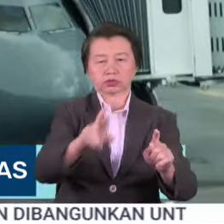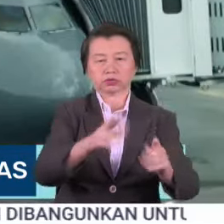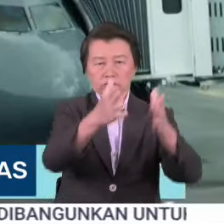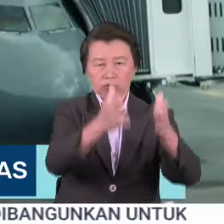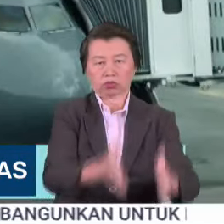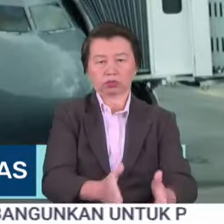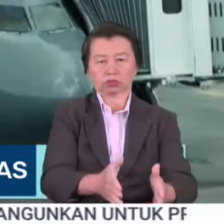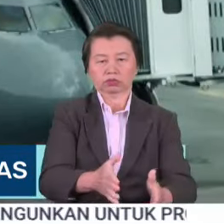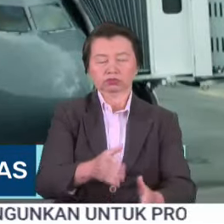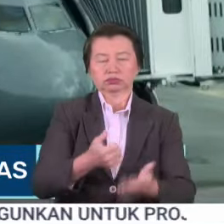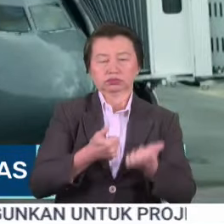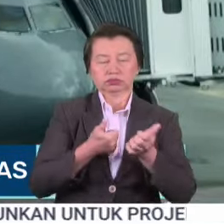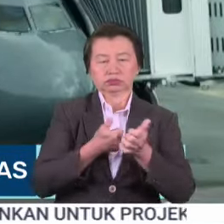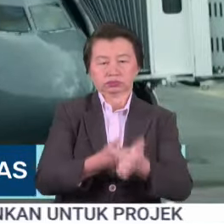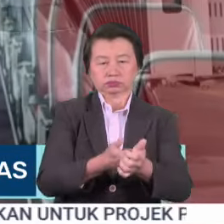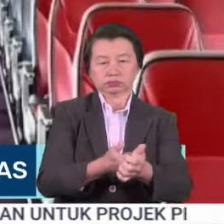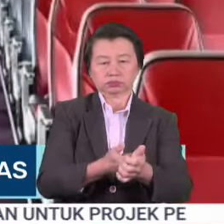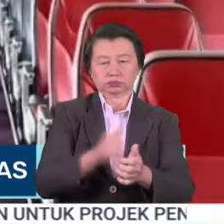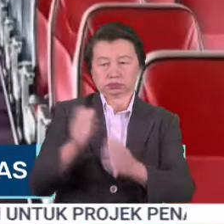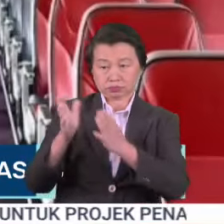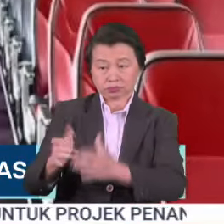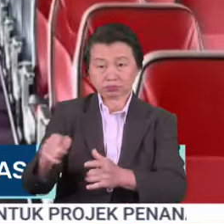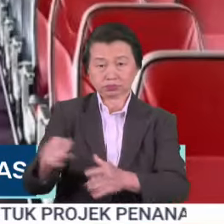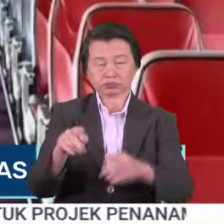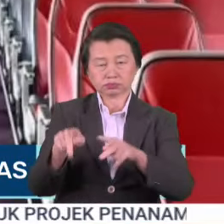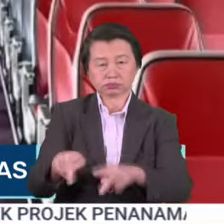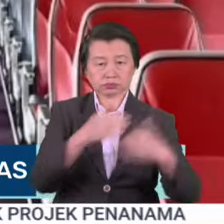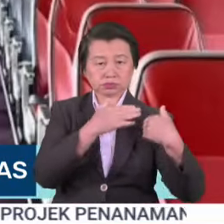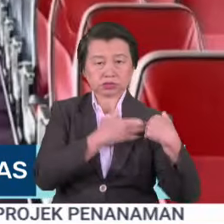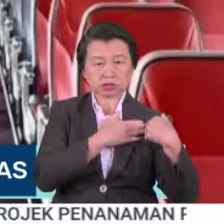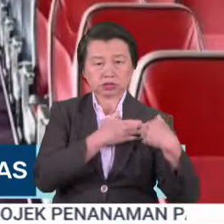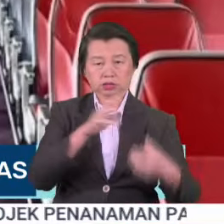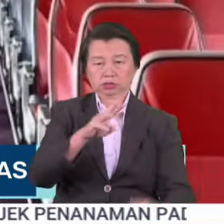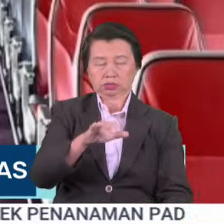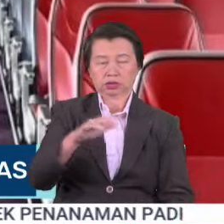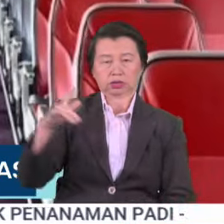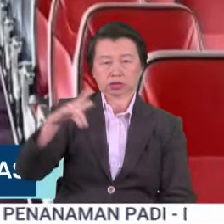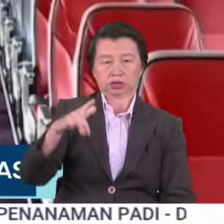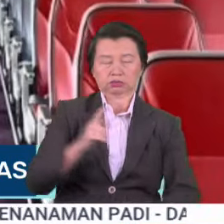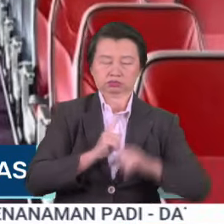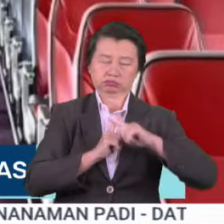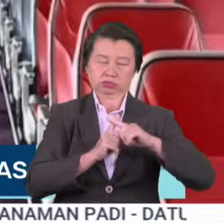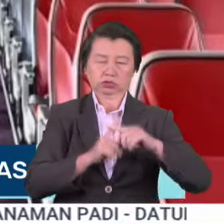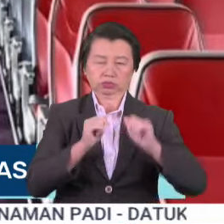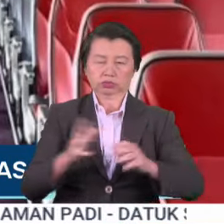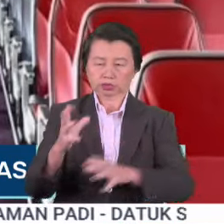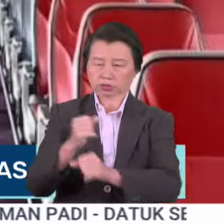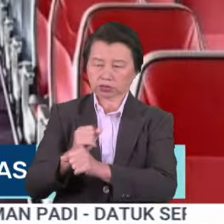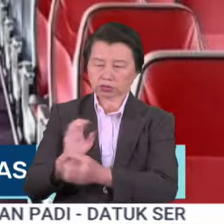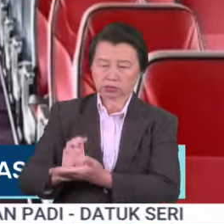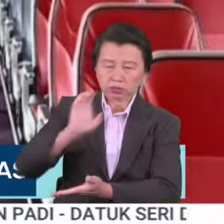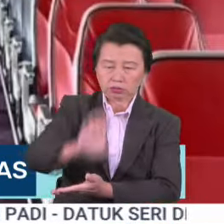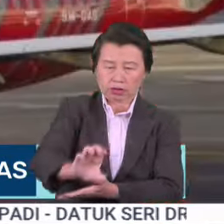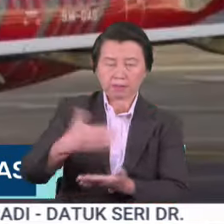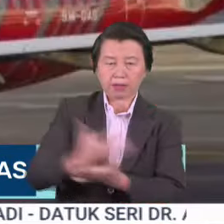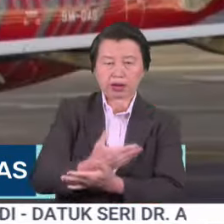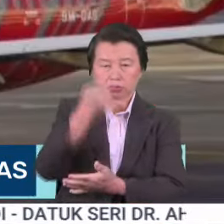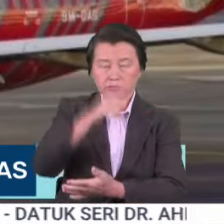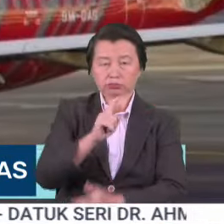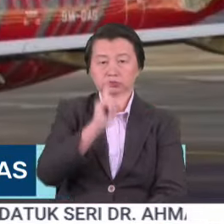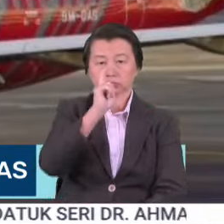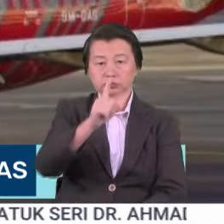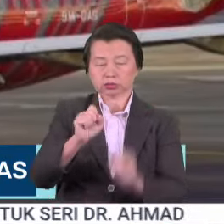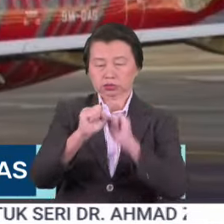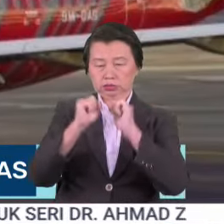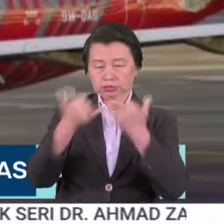penumpang terjejas. Menurut eksekutif bertanggungjawab sementara MyAirline, pihaknya optimis mendapatkan pelaburan baharu bagi